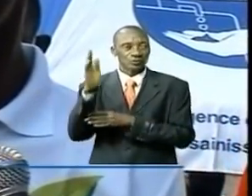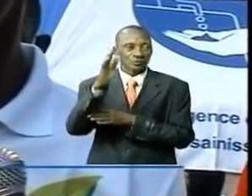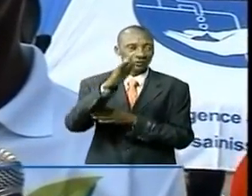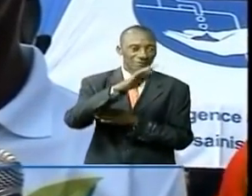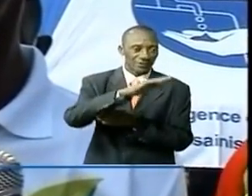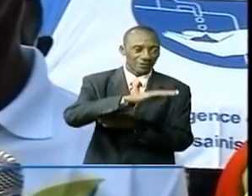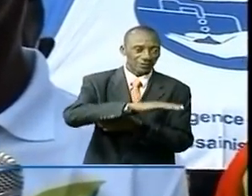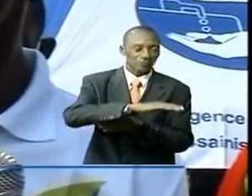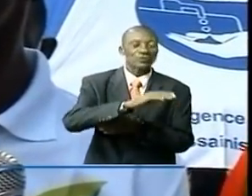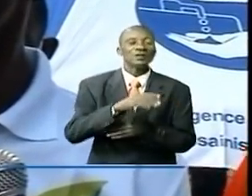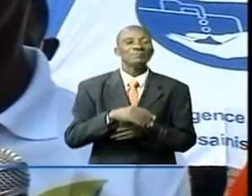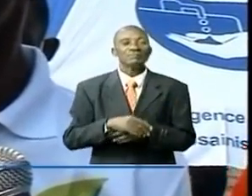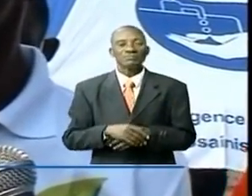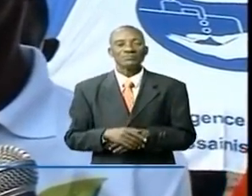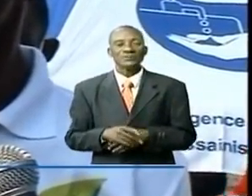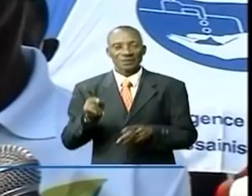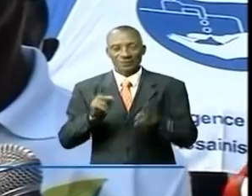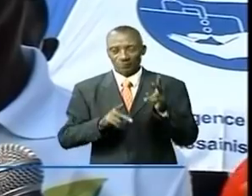vacciner le plus grand nombre.